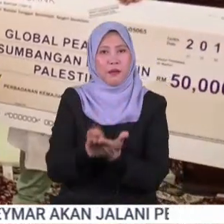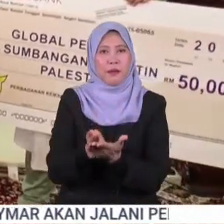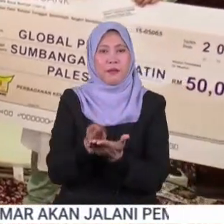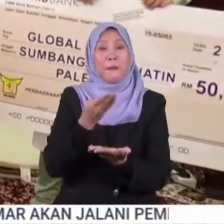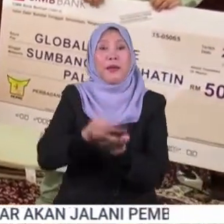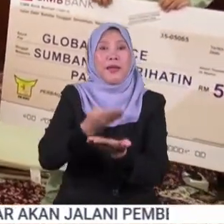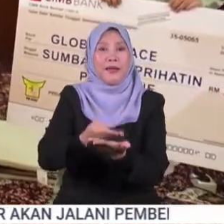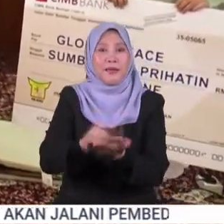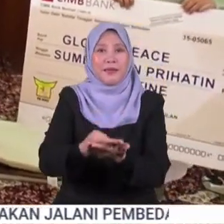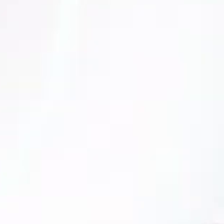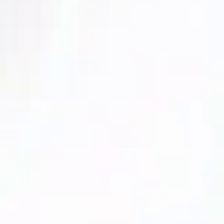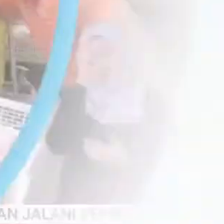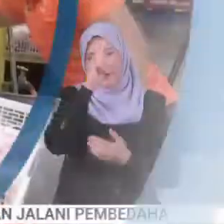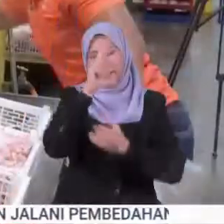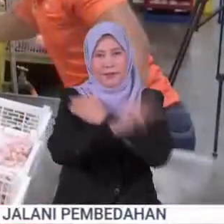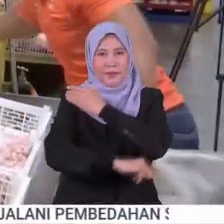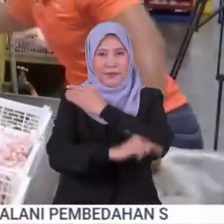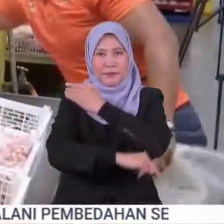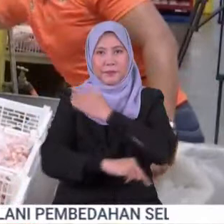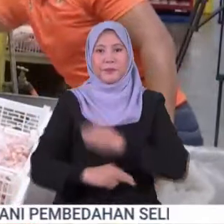negeri.